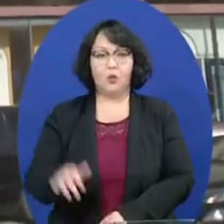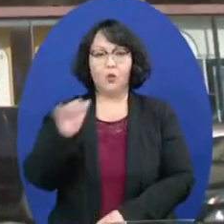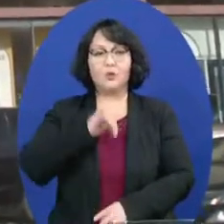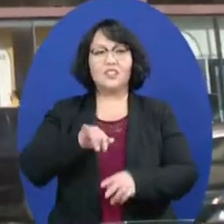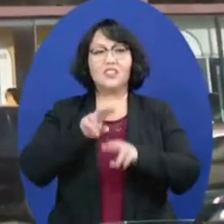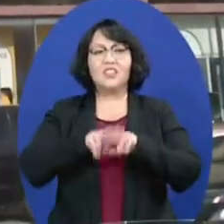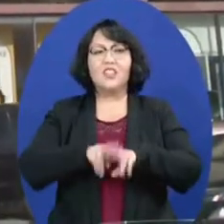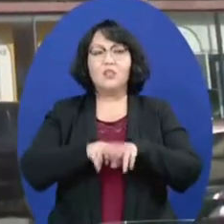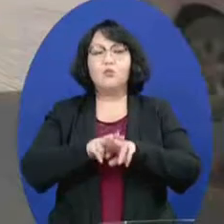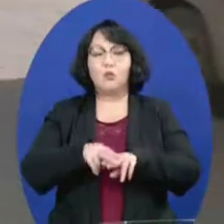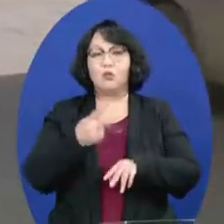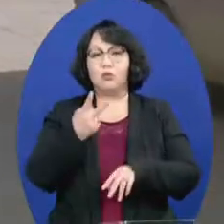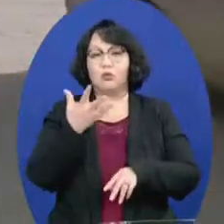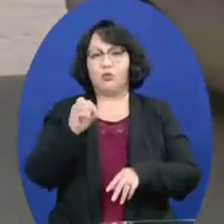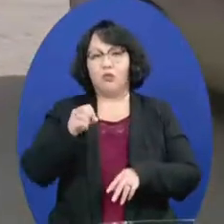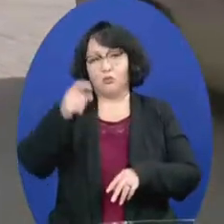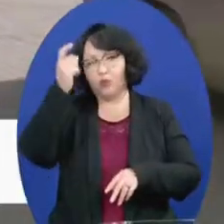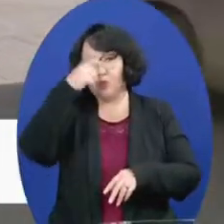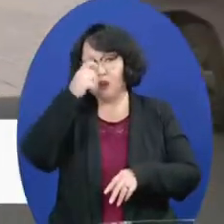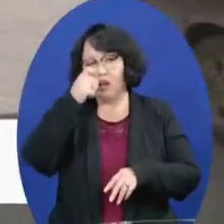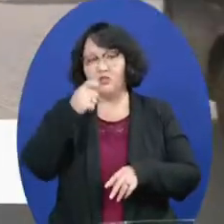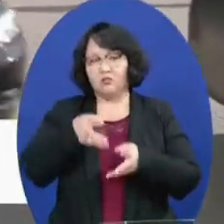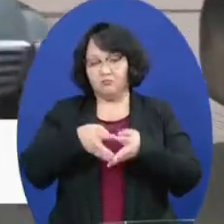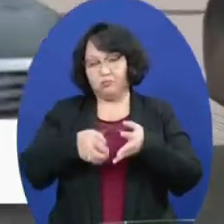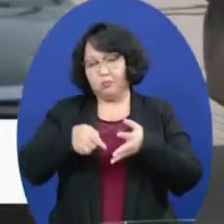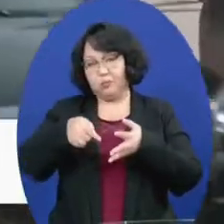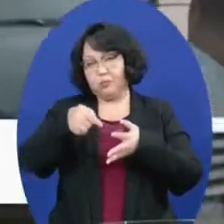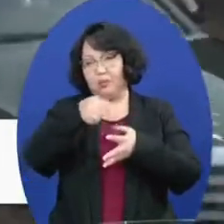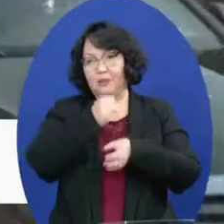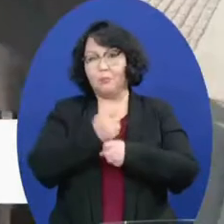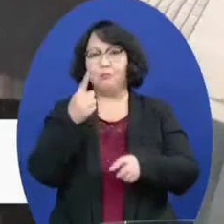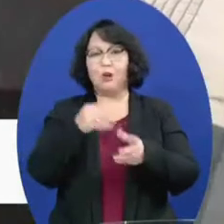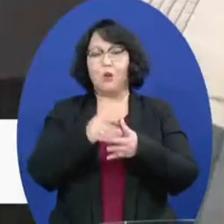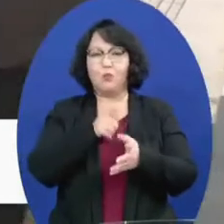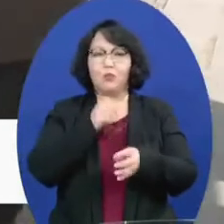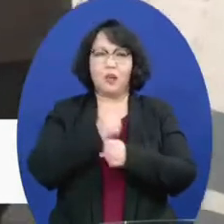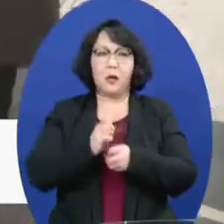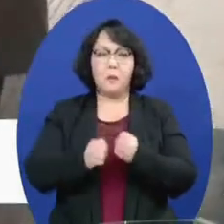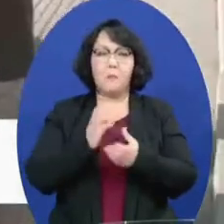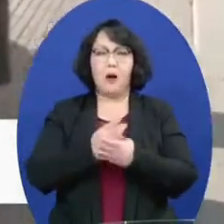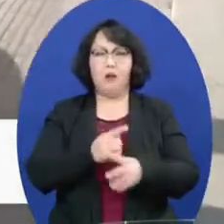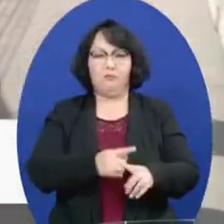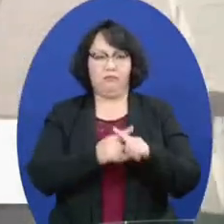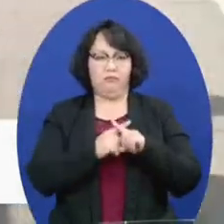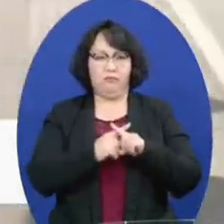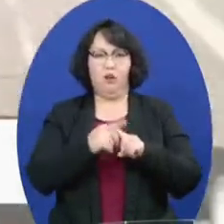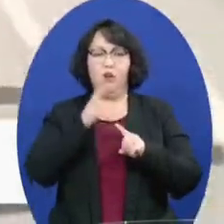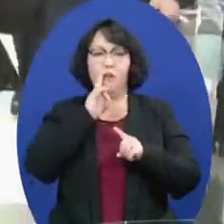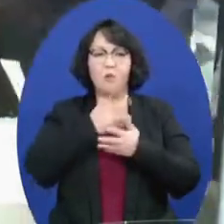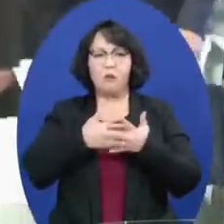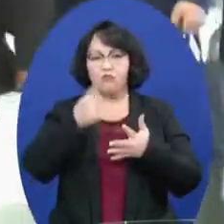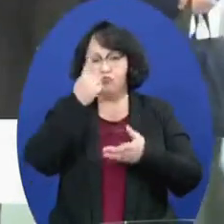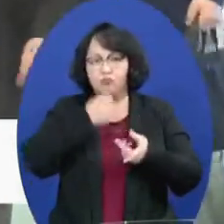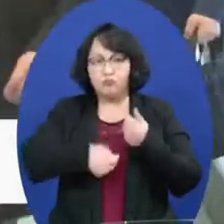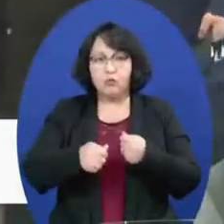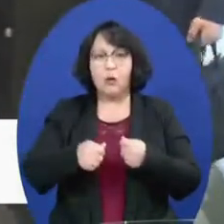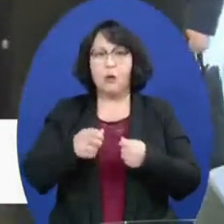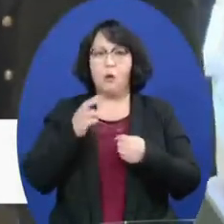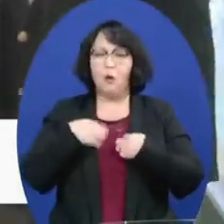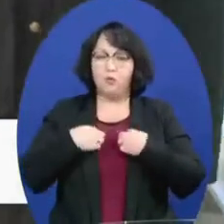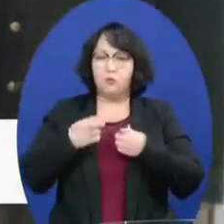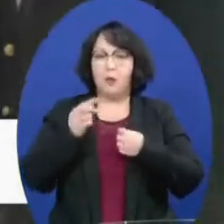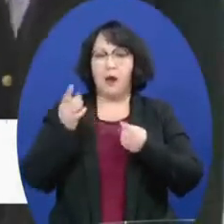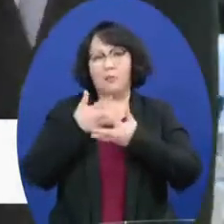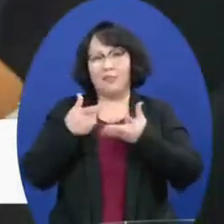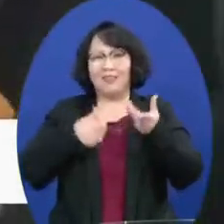Улс их дэлгүүр 250 гаруй түрээслэгчтэй 1000 гаруй хүн ажилтга. Хатуу үйл орооны үеэр зөвхөн хүнсний хэсэг нь ажиллаж, бусад түрээслэгчд нь